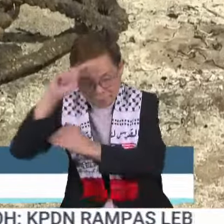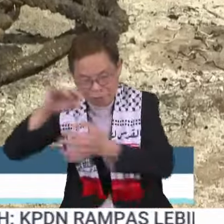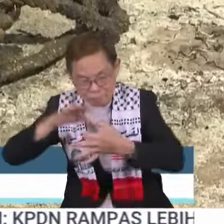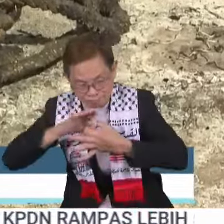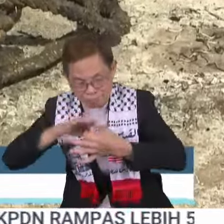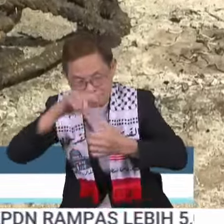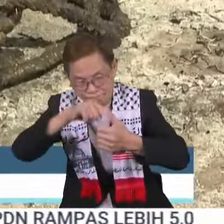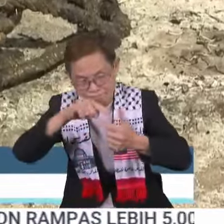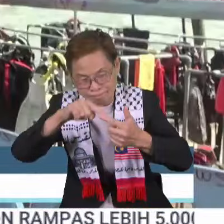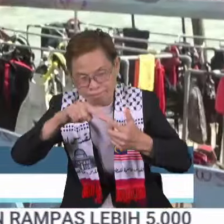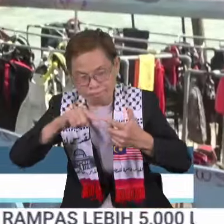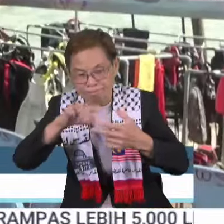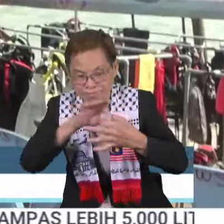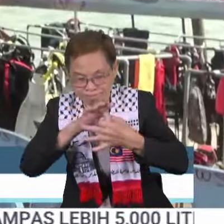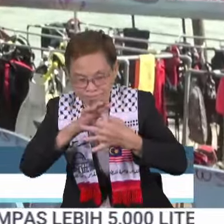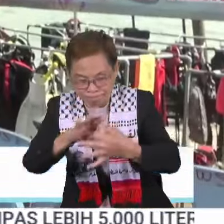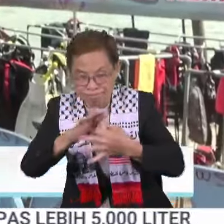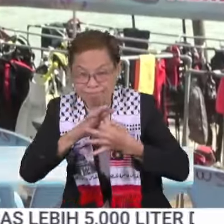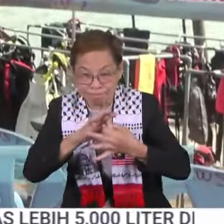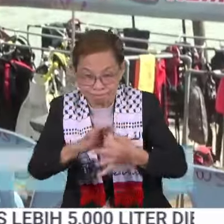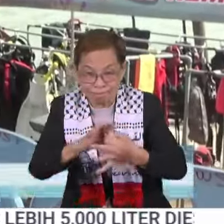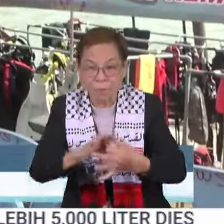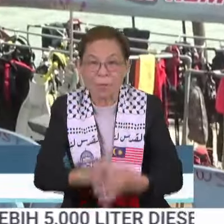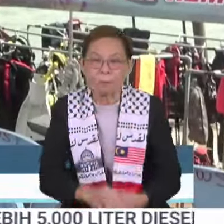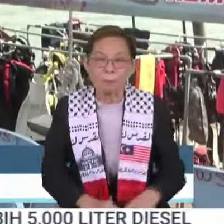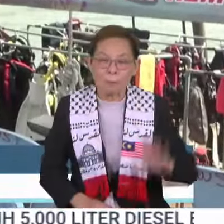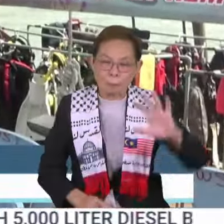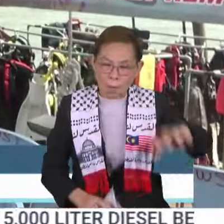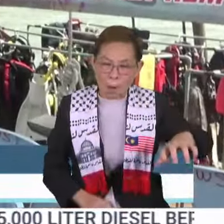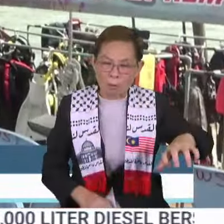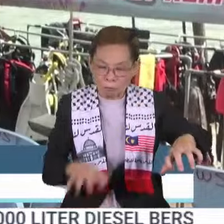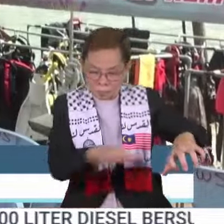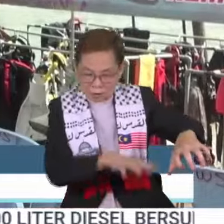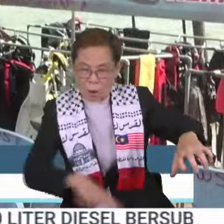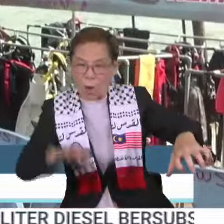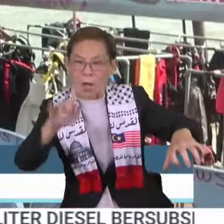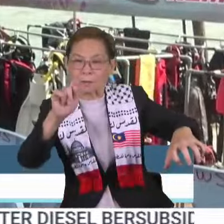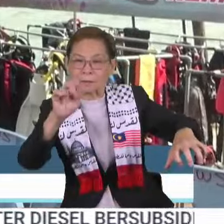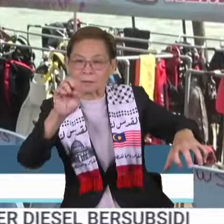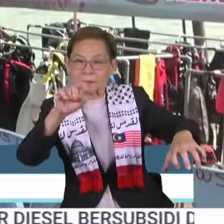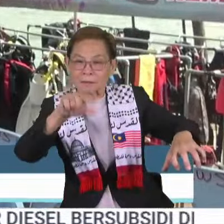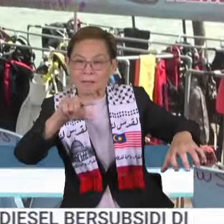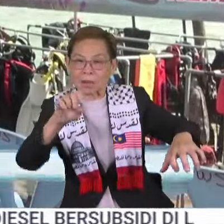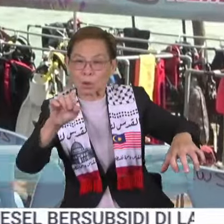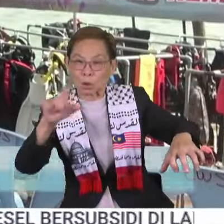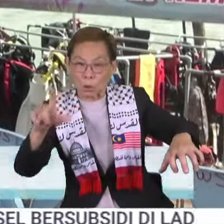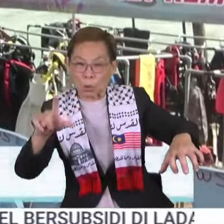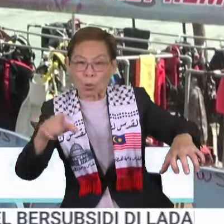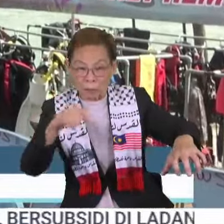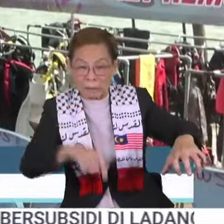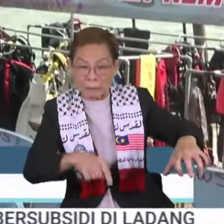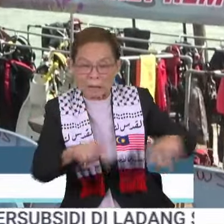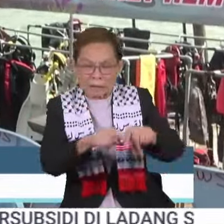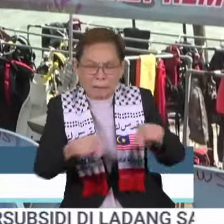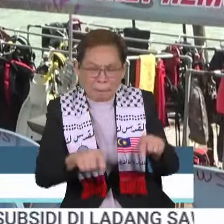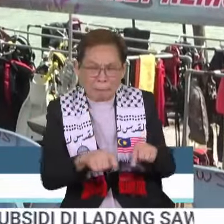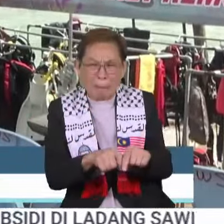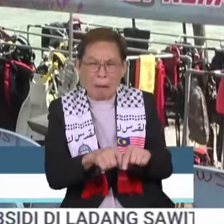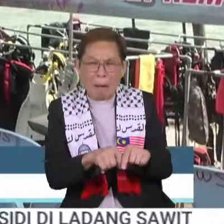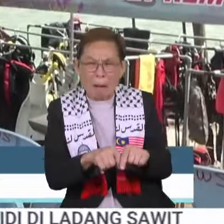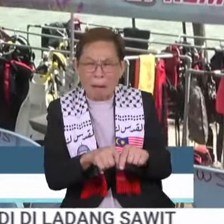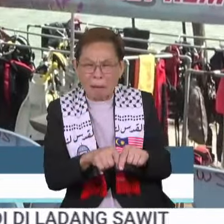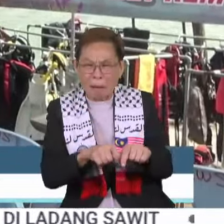Terengganu. Jadi kawasan sekitar Tenggol ni merupakan satu kawasan yang sangat